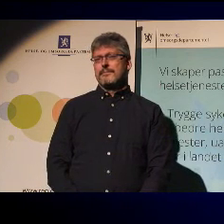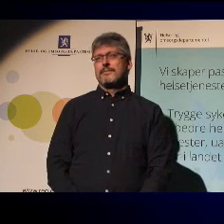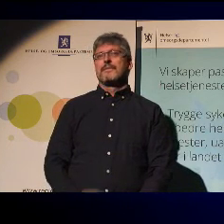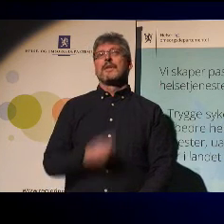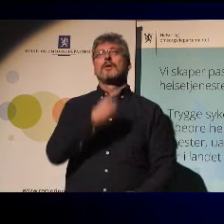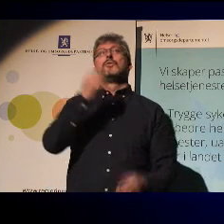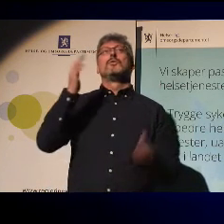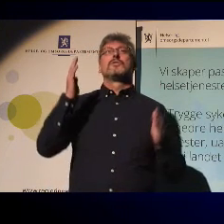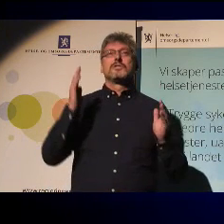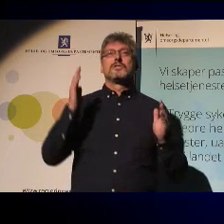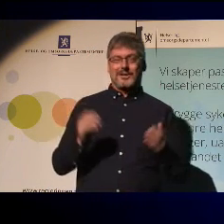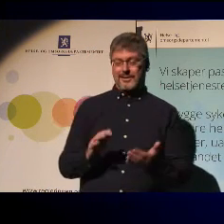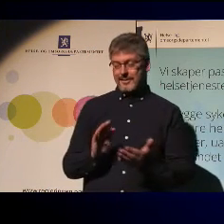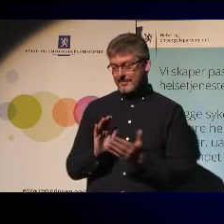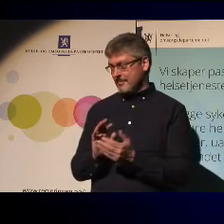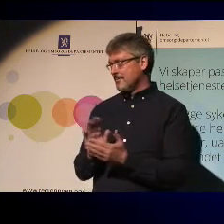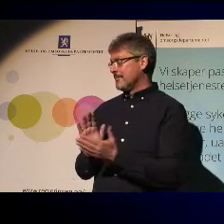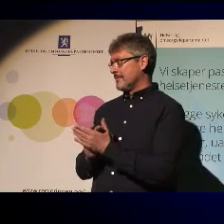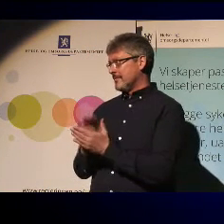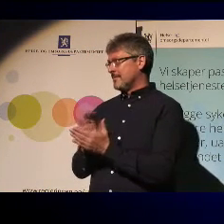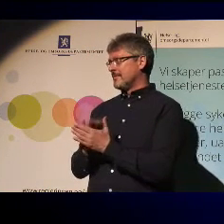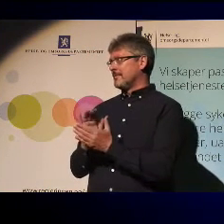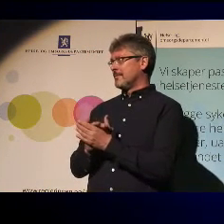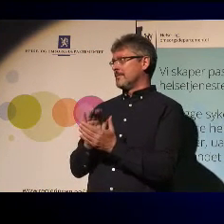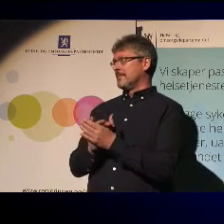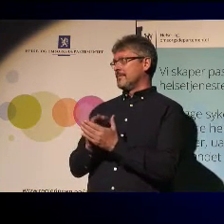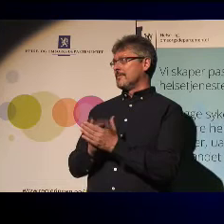Tusen tack. Lycka till.